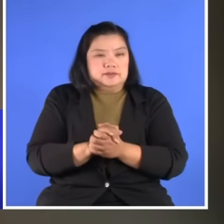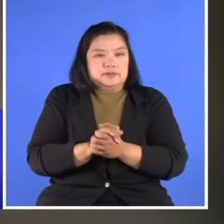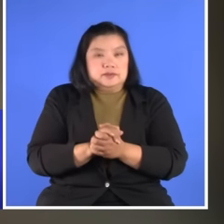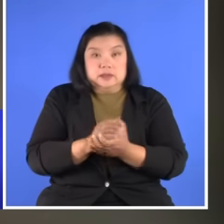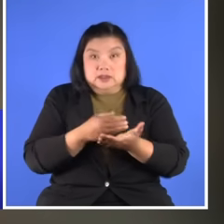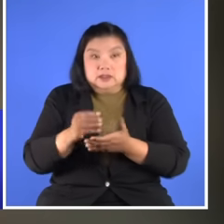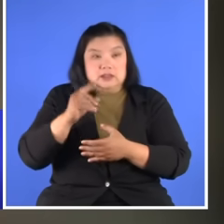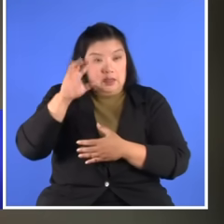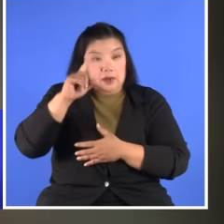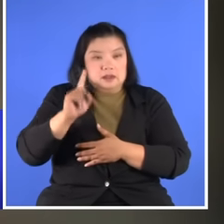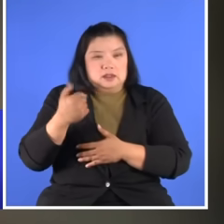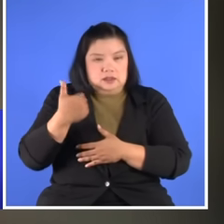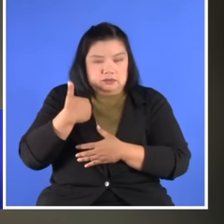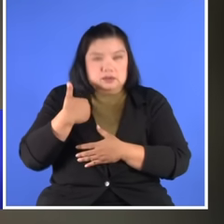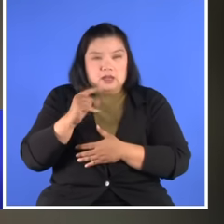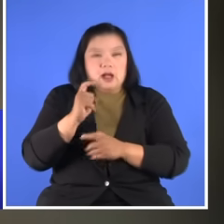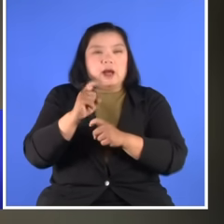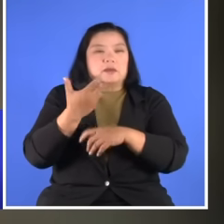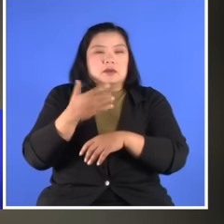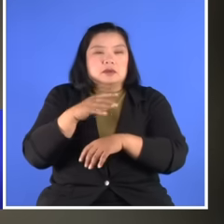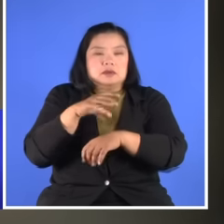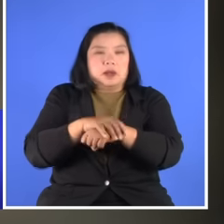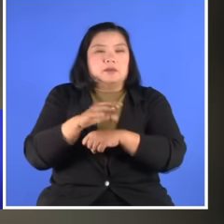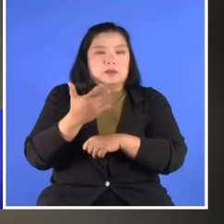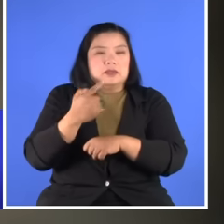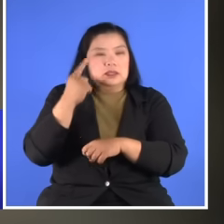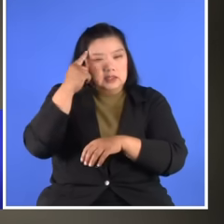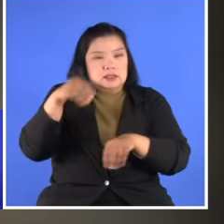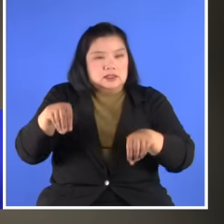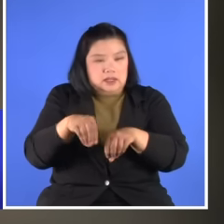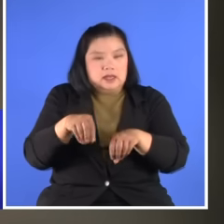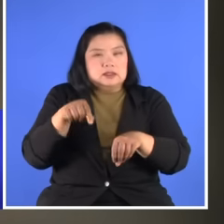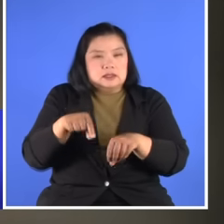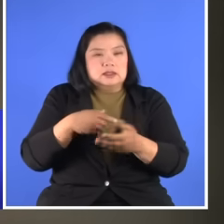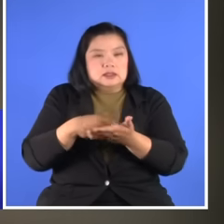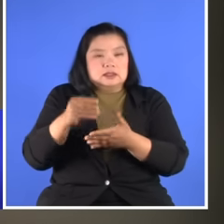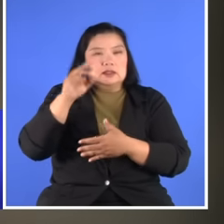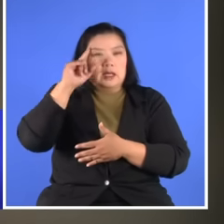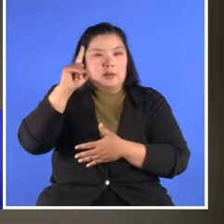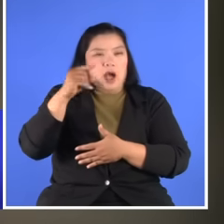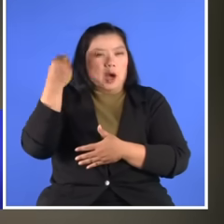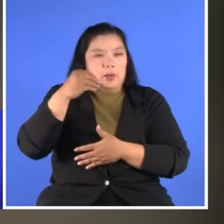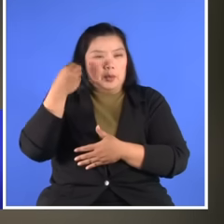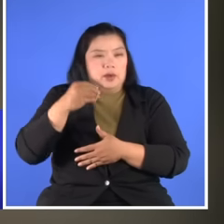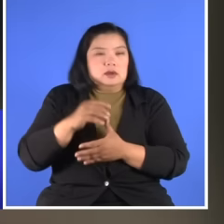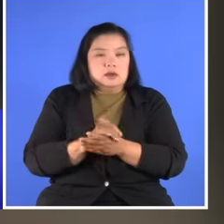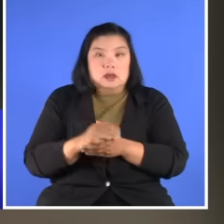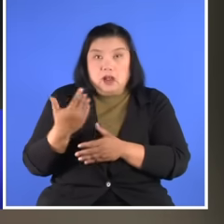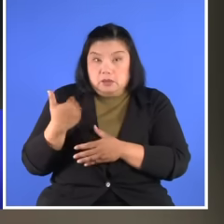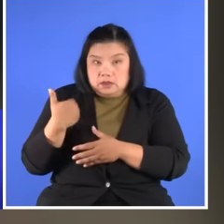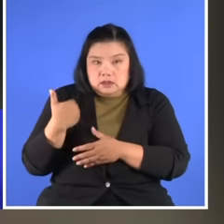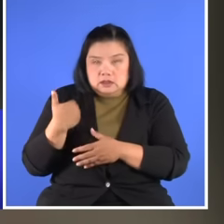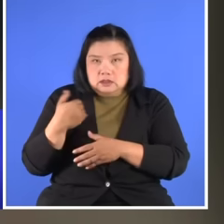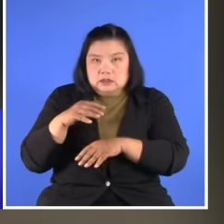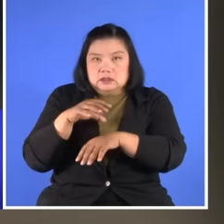กับผมเี่จะมีความปลอดภัยก็เลยเลือกใช้บริเวณข้างโรงพักเป็นที่นัดหมาให้มารับมาซื้อยากันหลายครั้งกระทั่งเนี่ยถูกจับกุมถูกล่อ